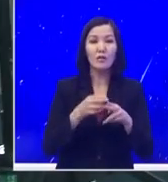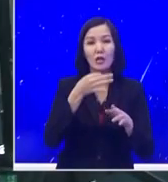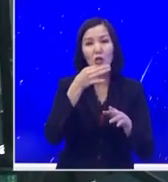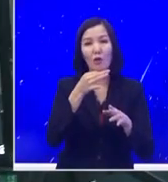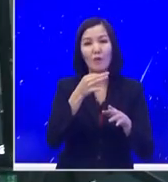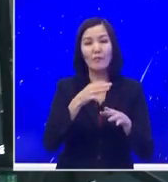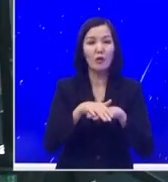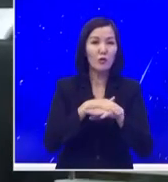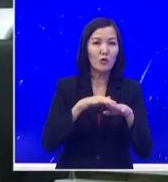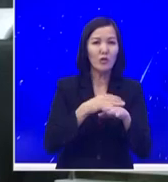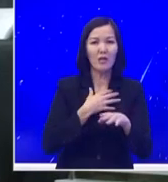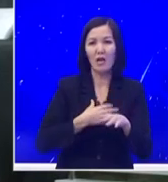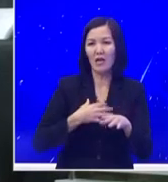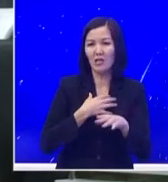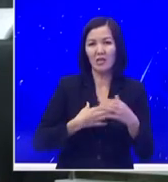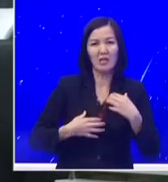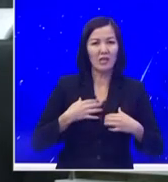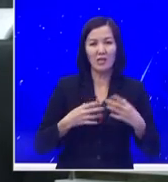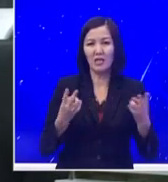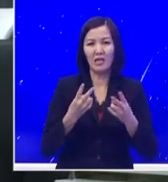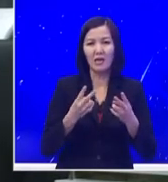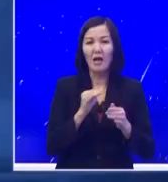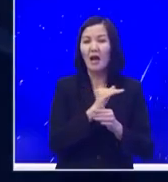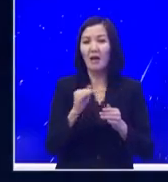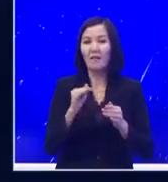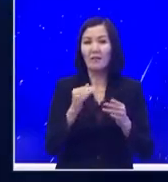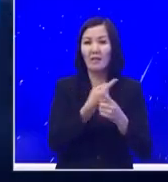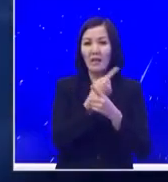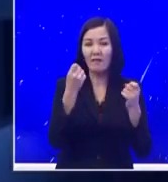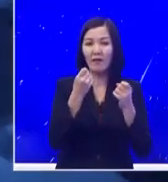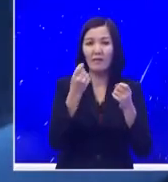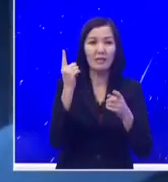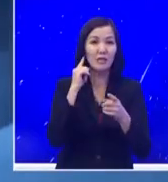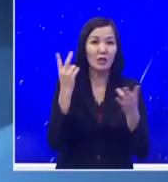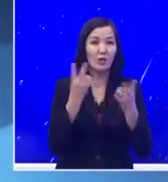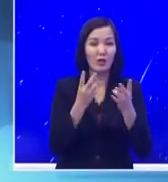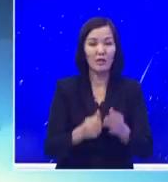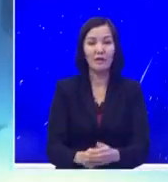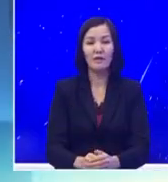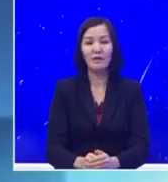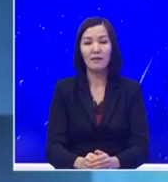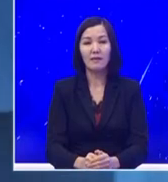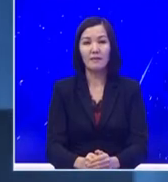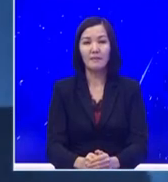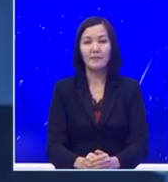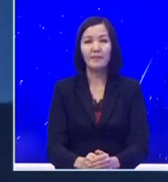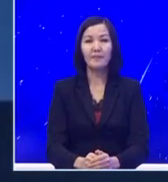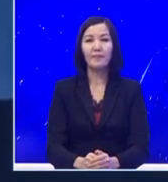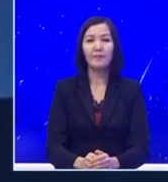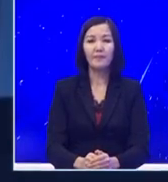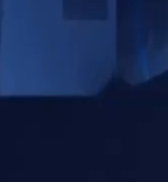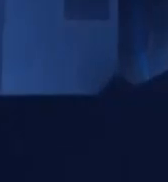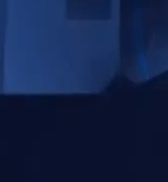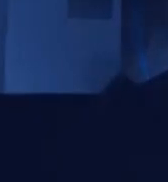тұрғындарды үрейге бой алдырмай, тек ресми мәліметке жүгінуге шақырады. Азиза Ғазезқызы, Ринат Өтеев, Нұрсұлтан.